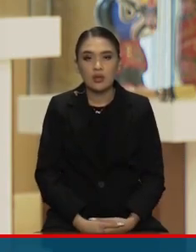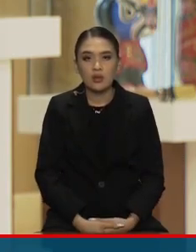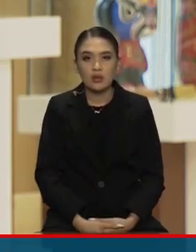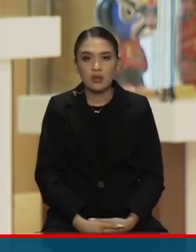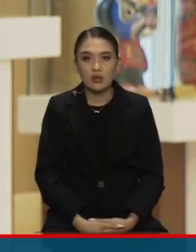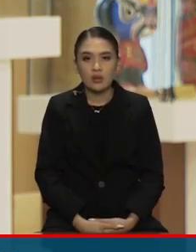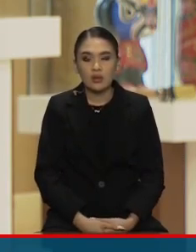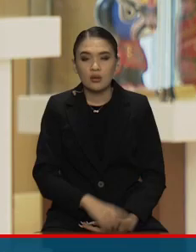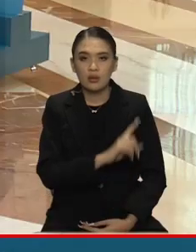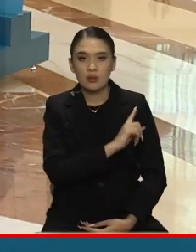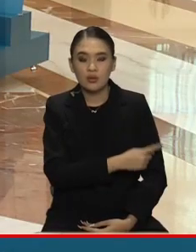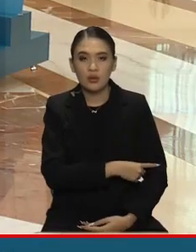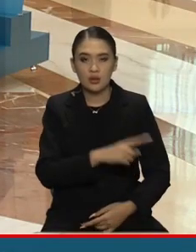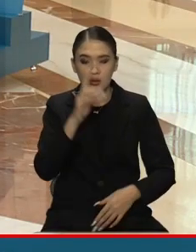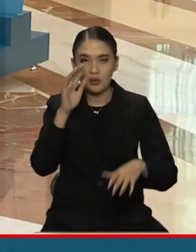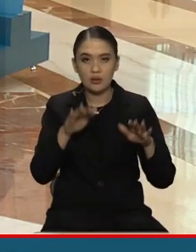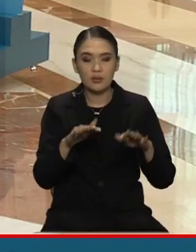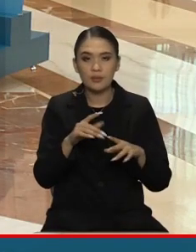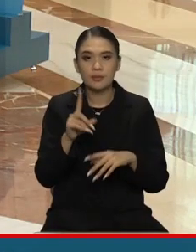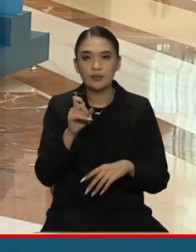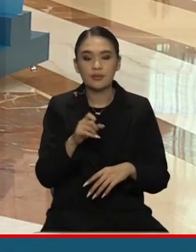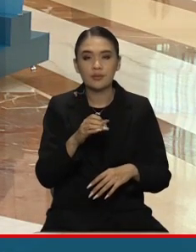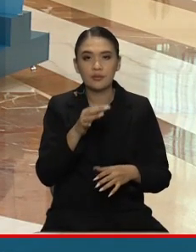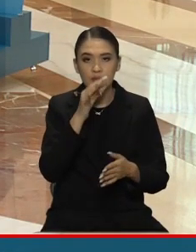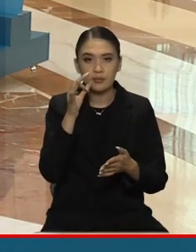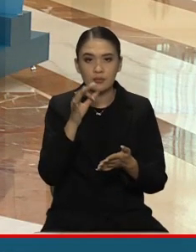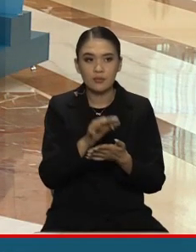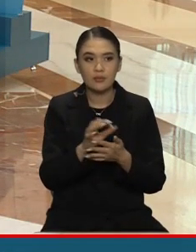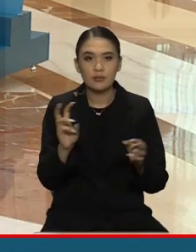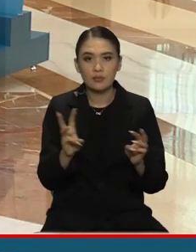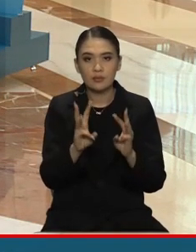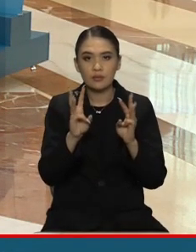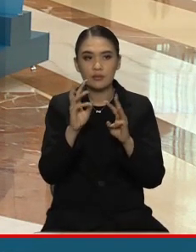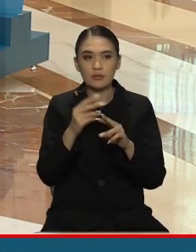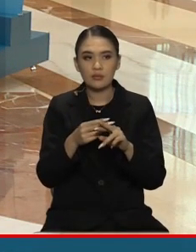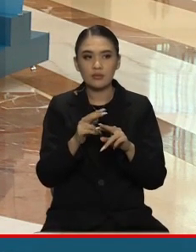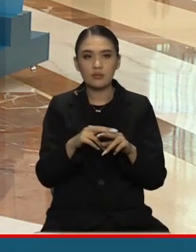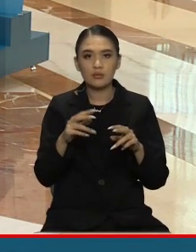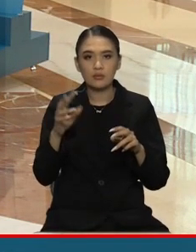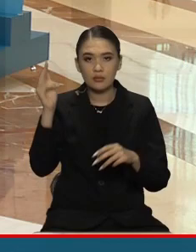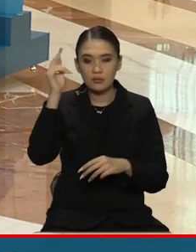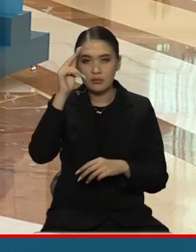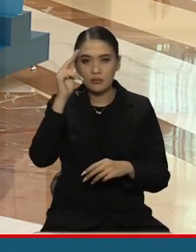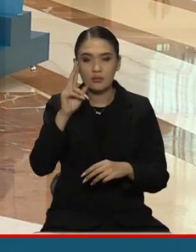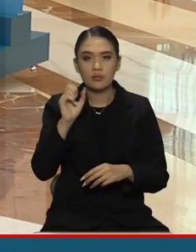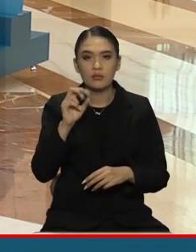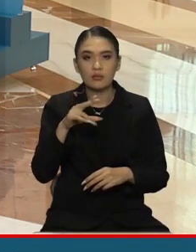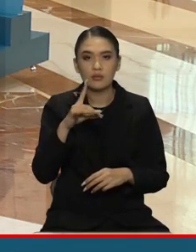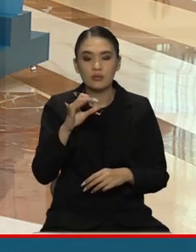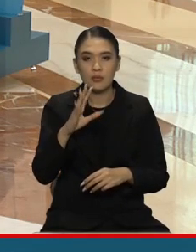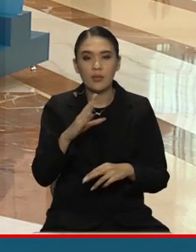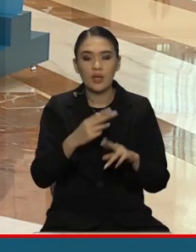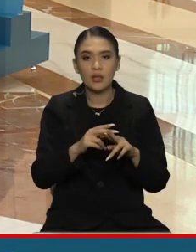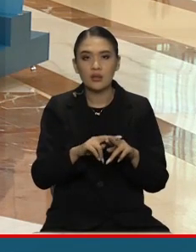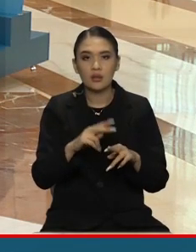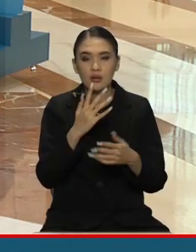усиление контроля за предупреждение местных пожаров Ну и обучение кадров в этой части Мы